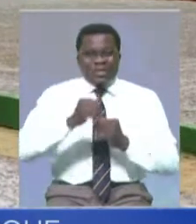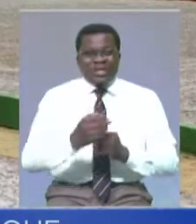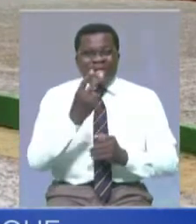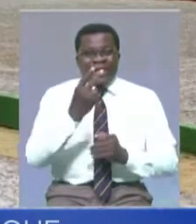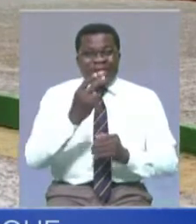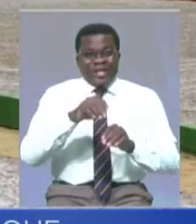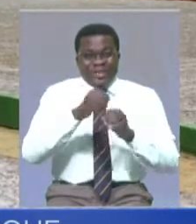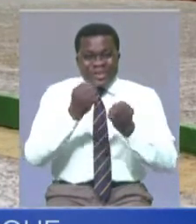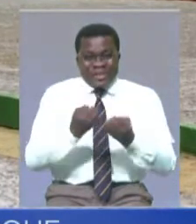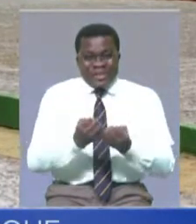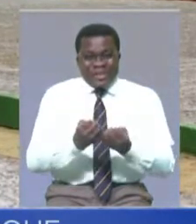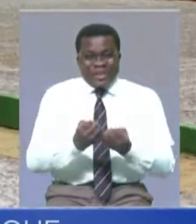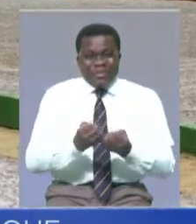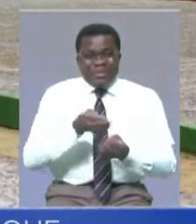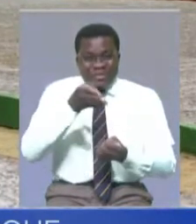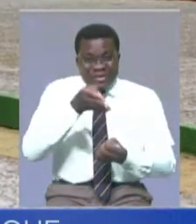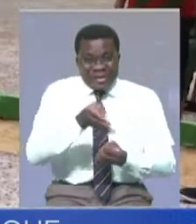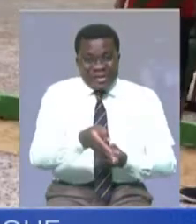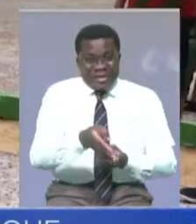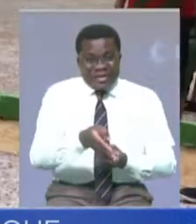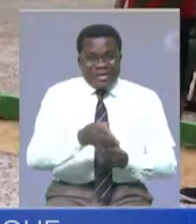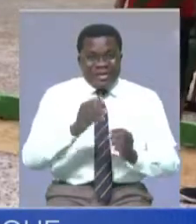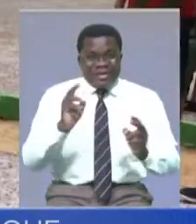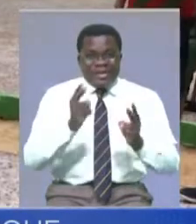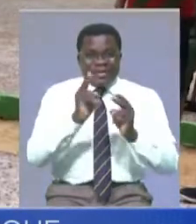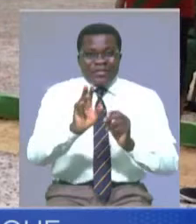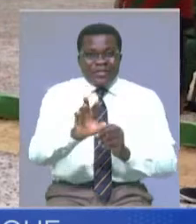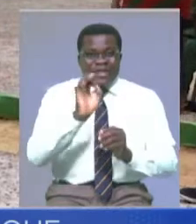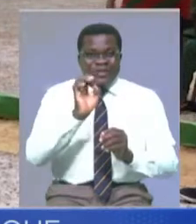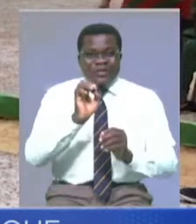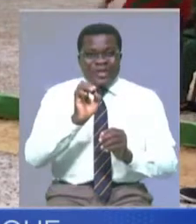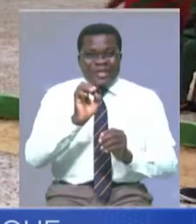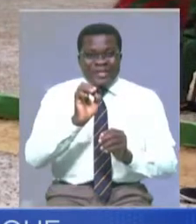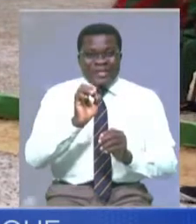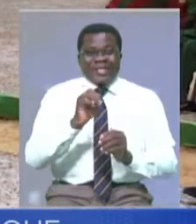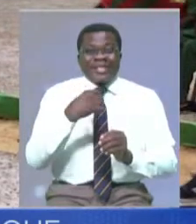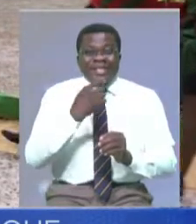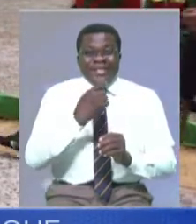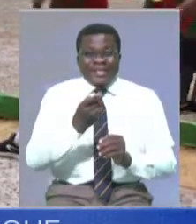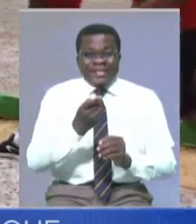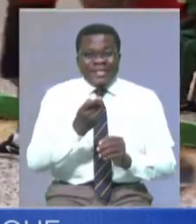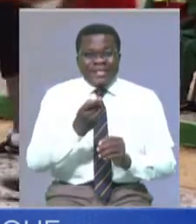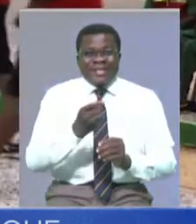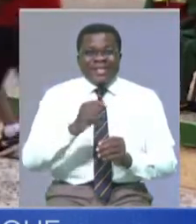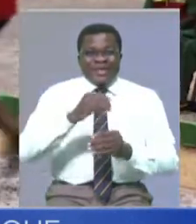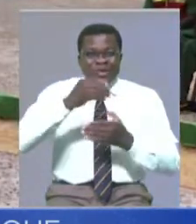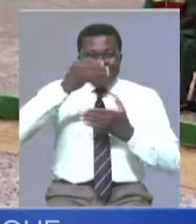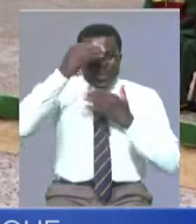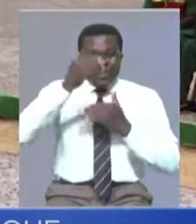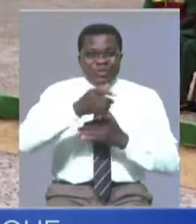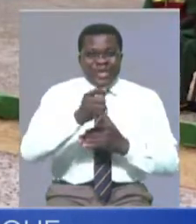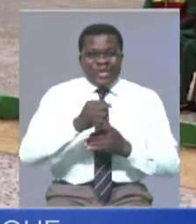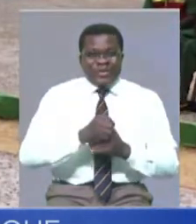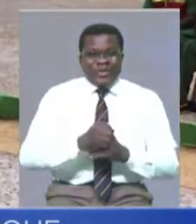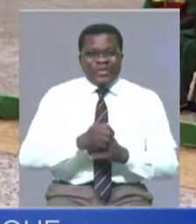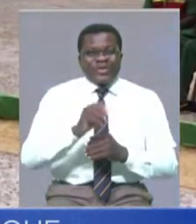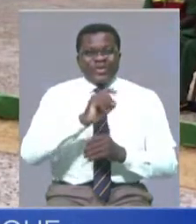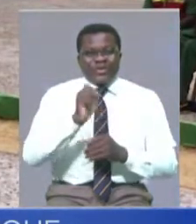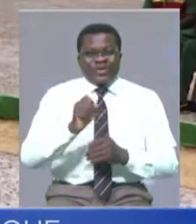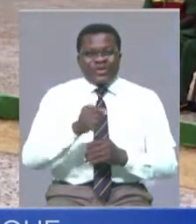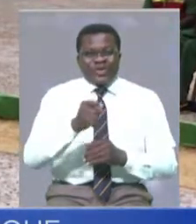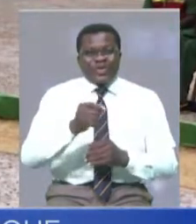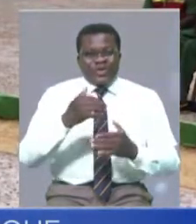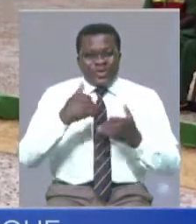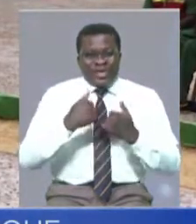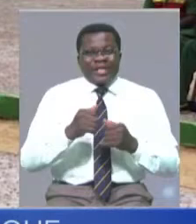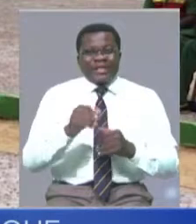régulières de la compétition. Là encore, la victoire choisit le camp de la sélection la plus expérimentée, le Maroc. Les Lions de l'Atlas Boulist